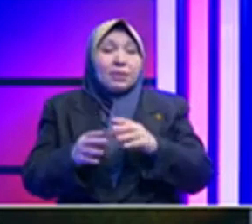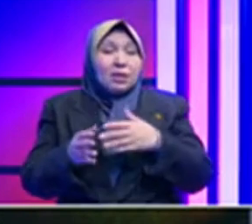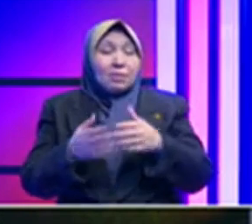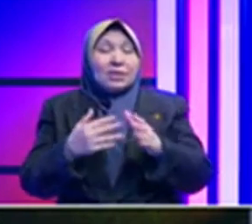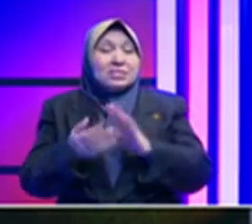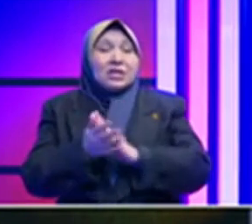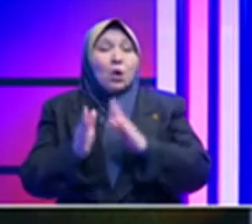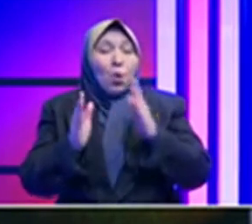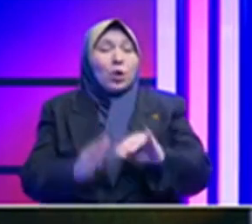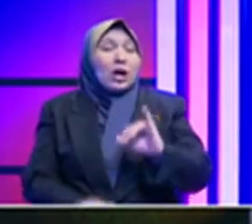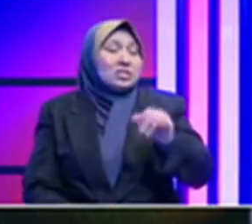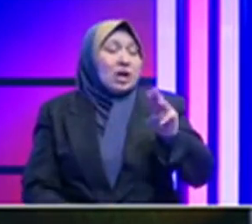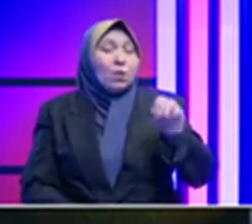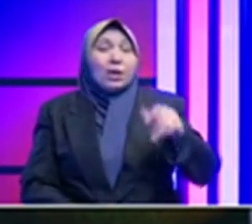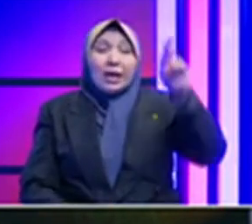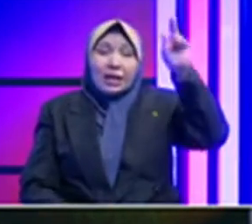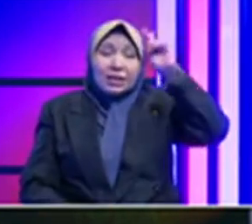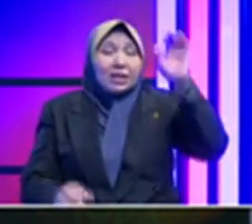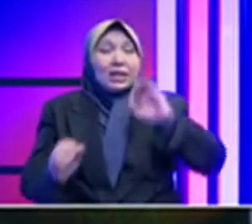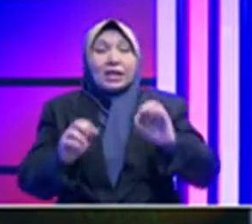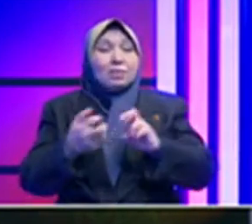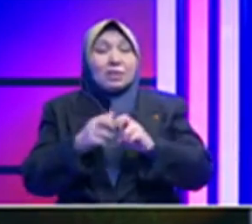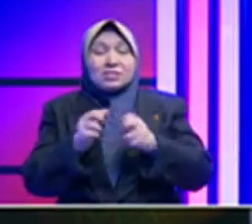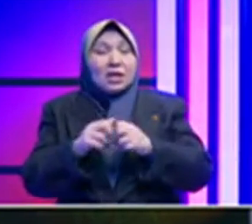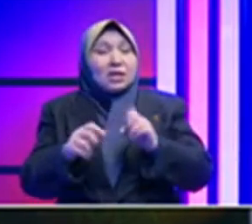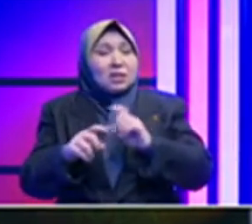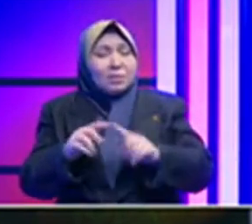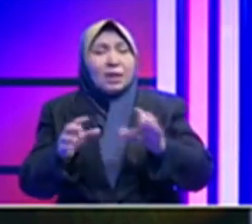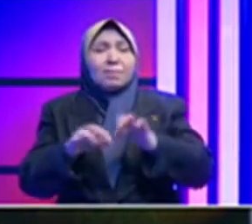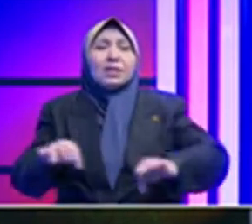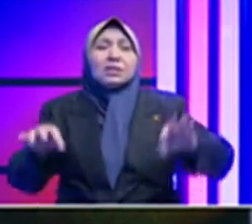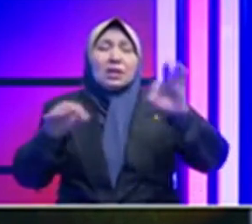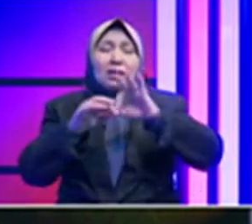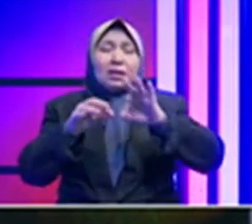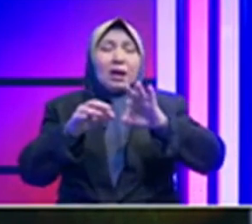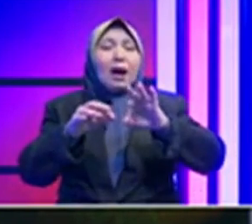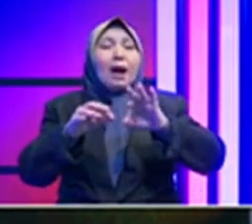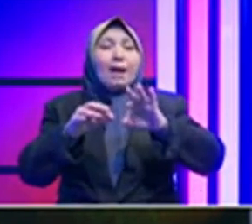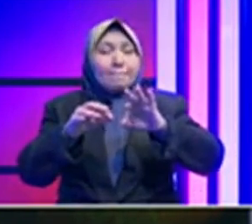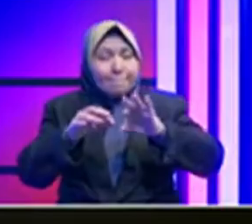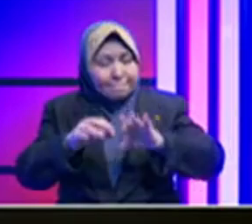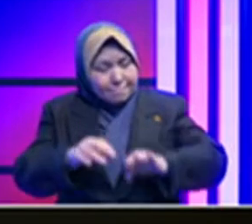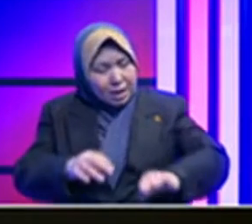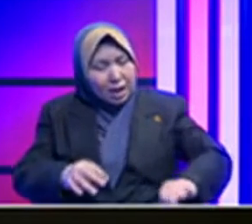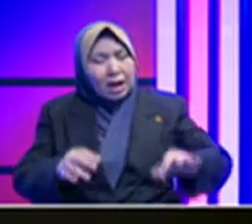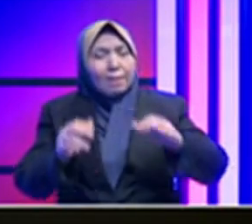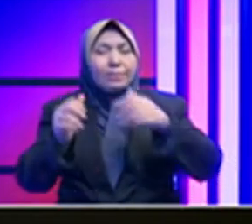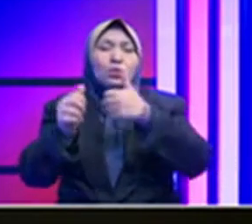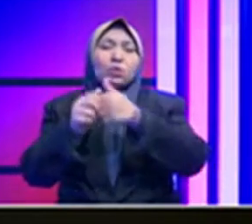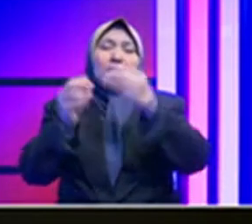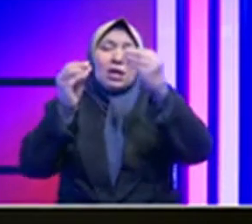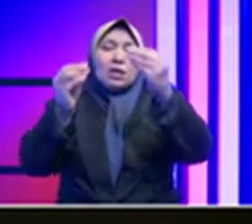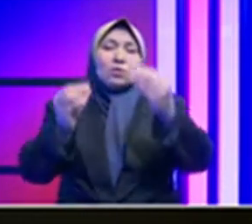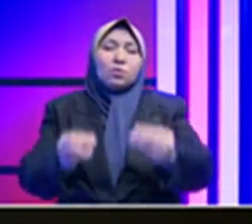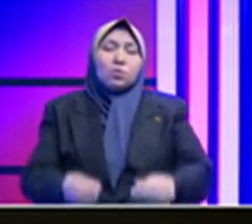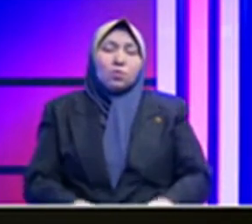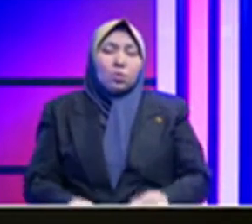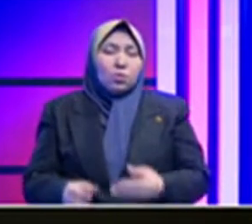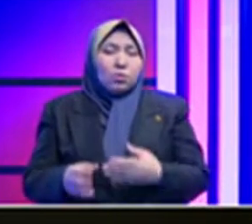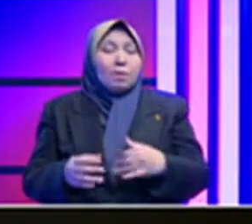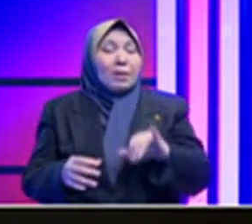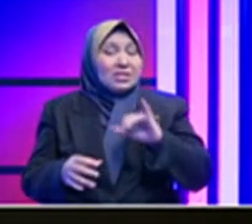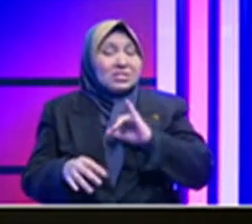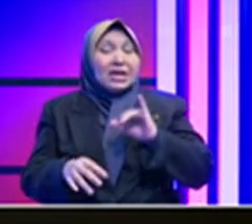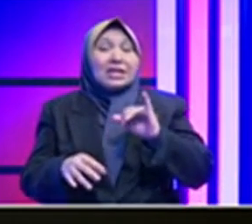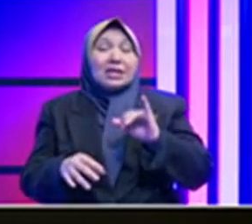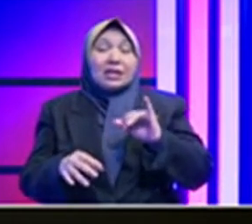jadi orang jauh ke jadi orang Kelantan kesalahan tapi yang pentingnya bacot uh style betul sayang dengan guru sebab Masa saya babat